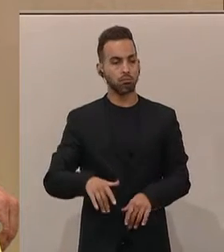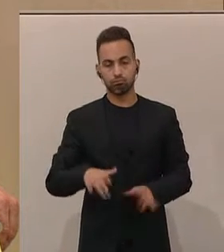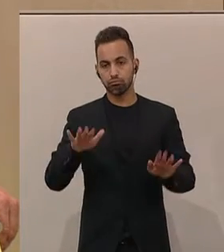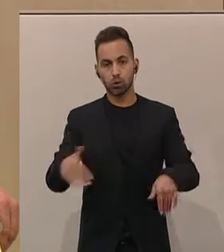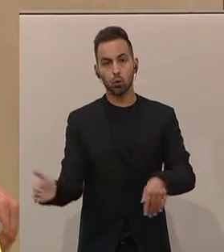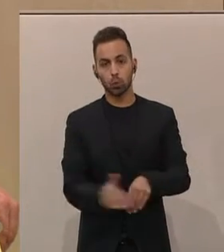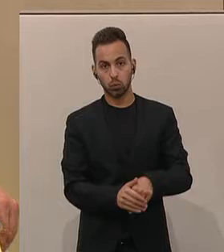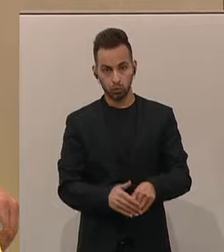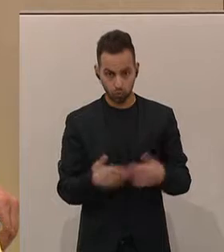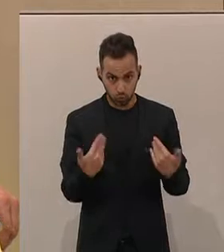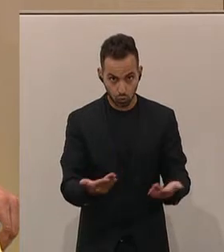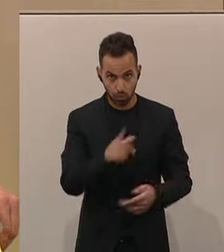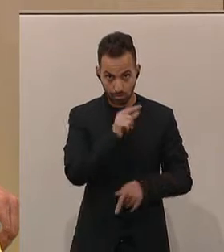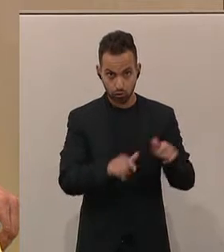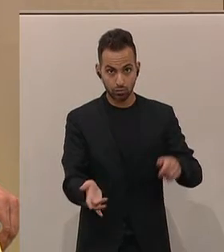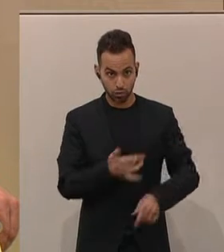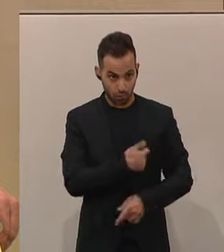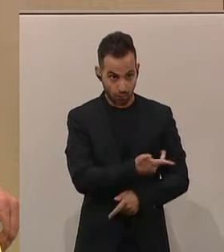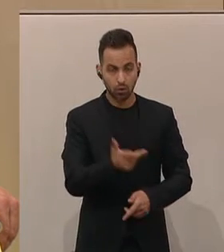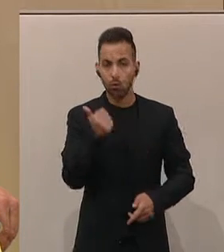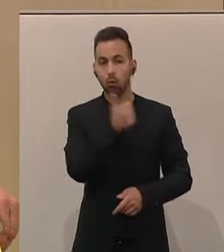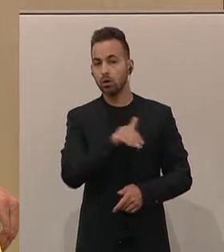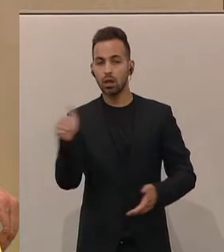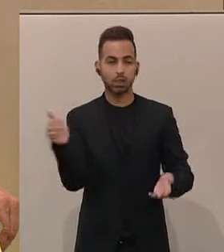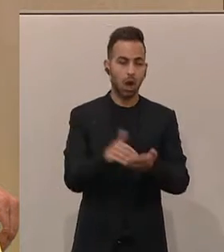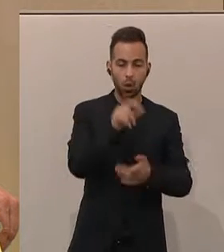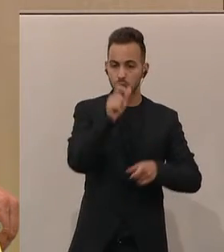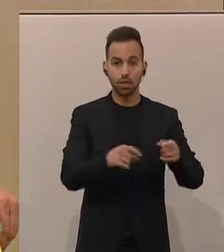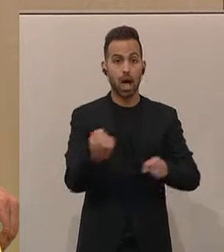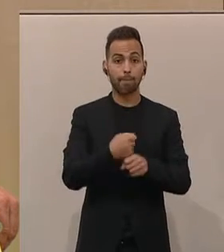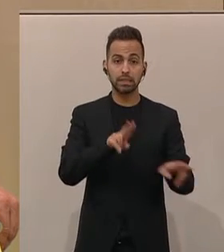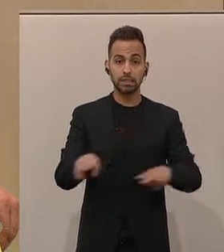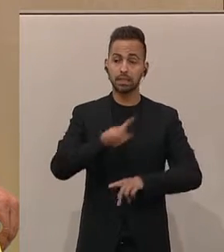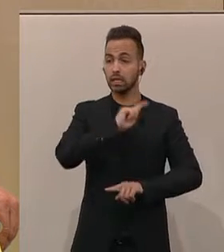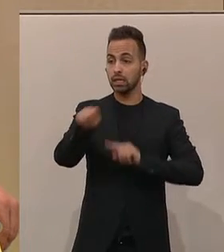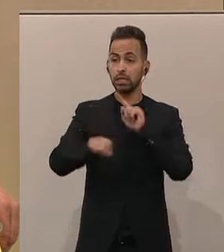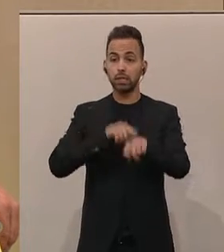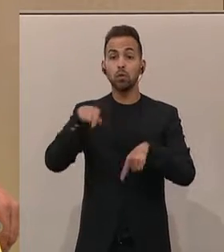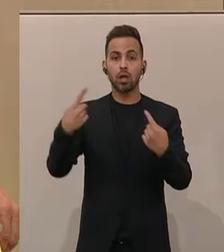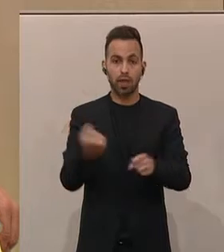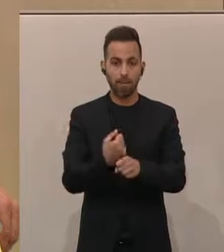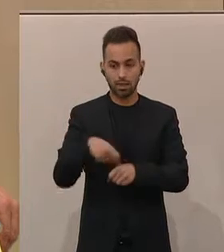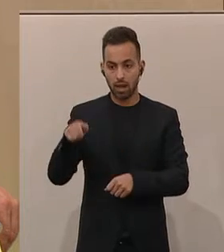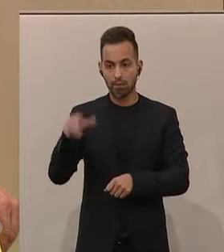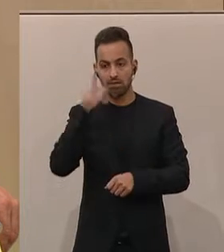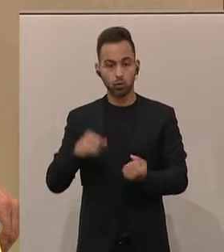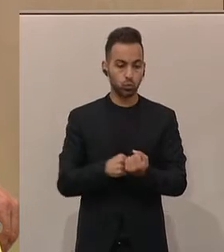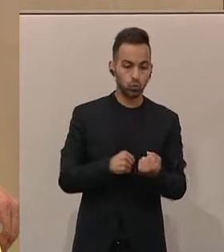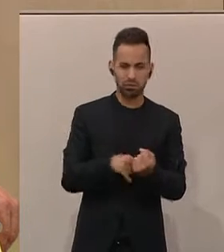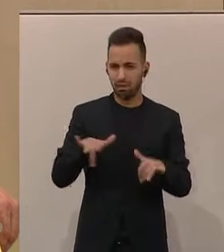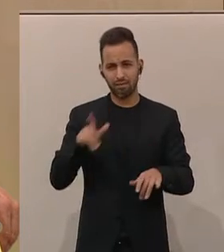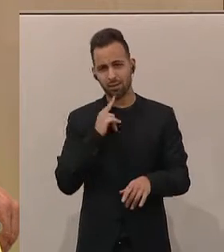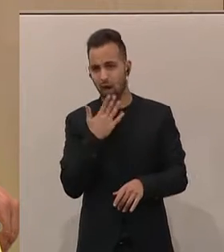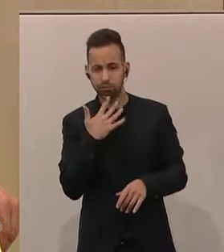wird? Werden solche Menschen zu Hunderten, zu Tausenden vor die Arbeitsgerichte ziehen und die Arbeiterkammer wird sie dabei unterstützen, das ist doch alles